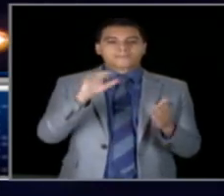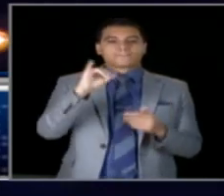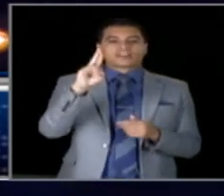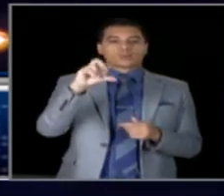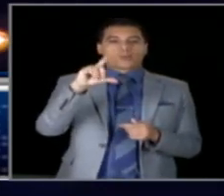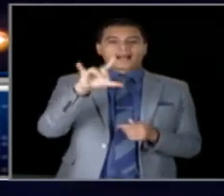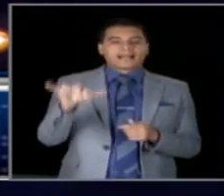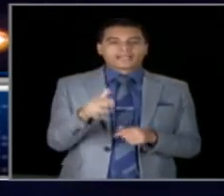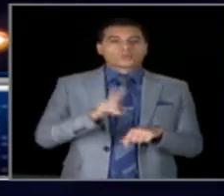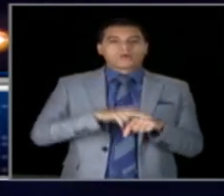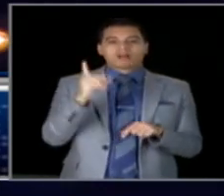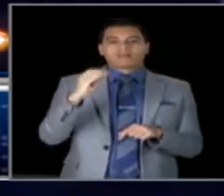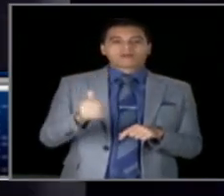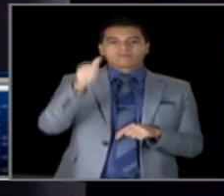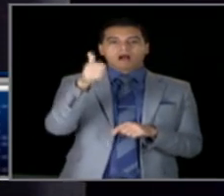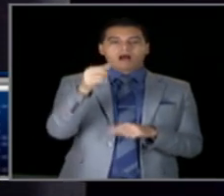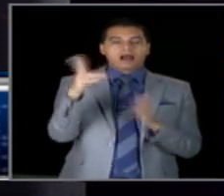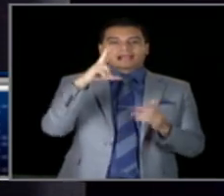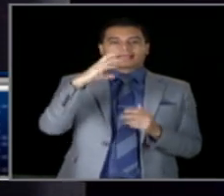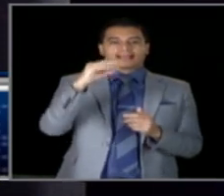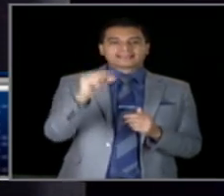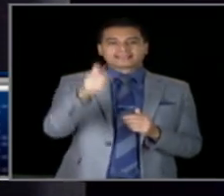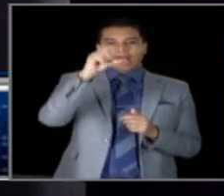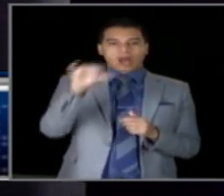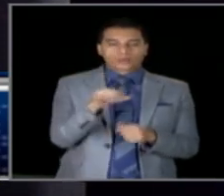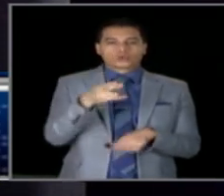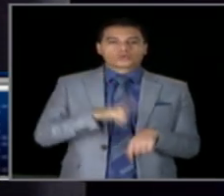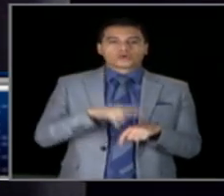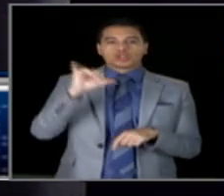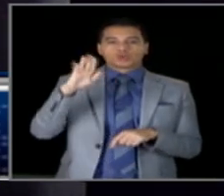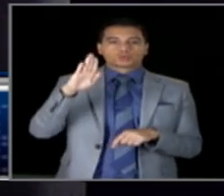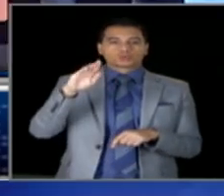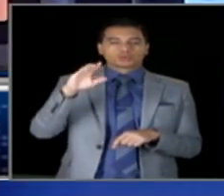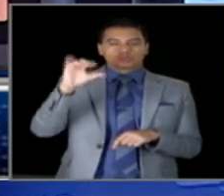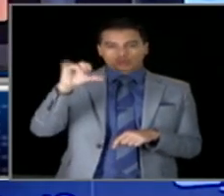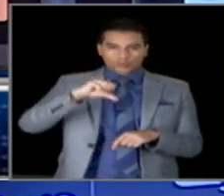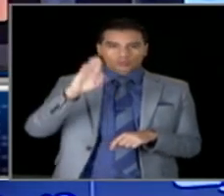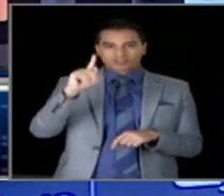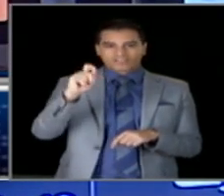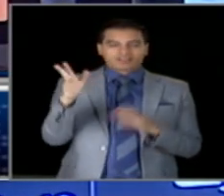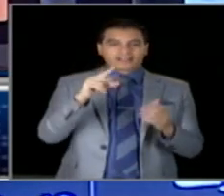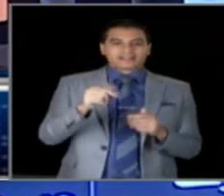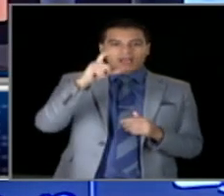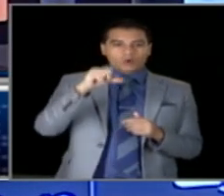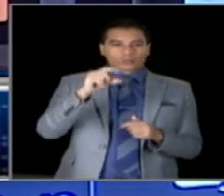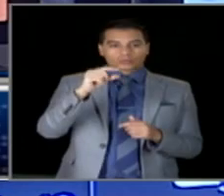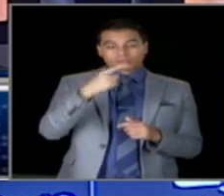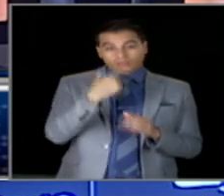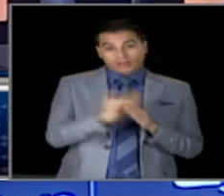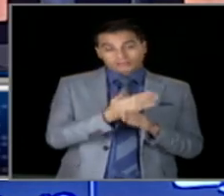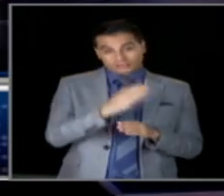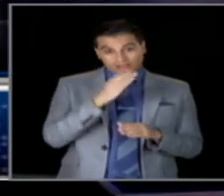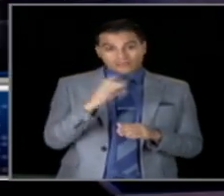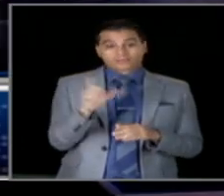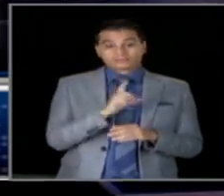ورجاء الجداوي، ويوسف داود. مين بقى اللي عمل دور خيري؟ اتفضل. مجدي وهبي. طبعا إجابة